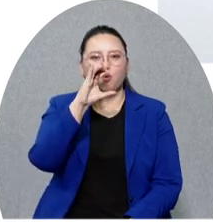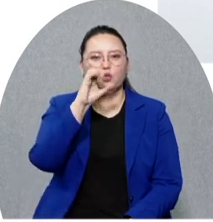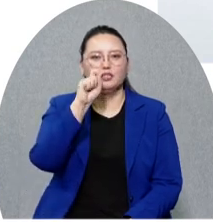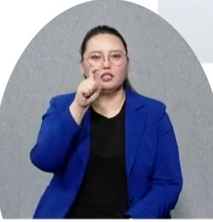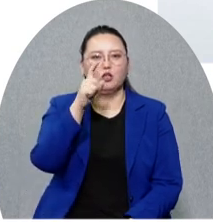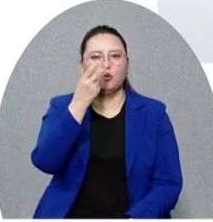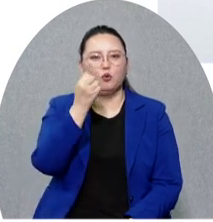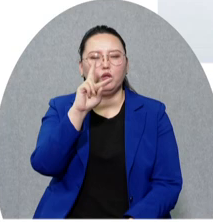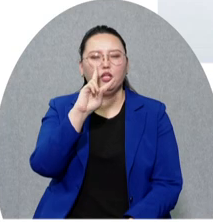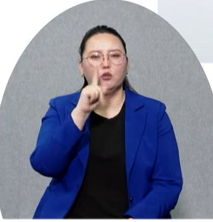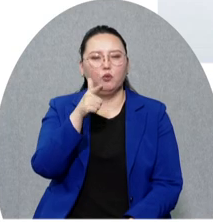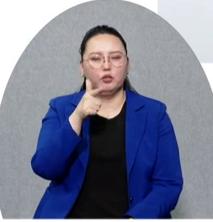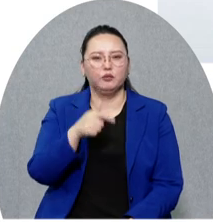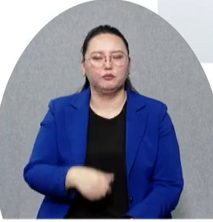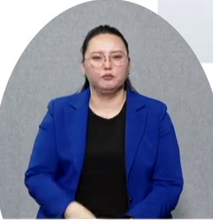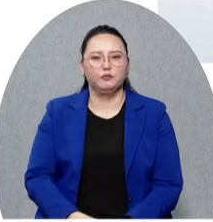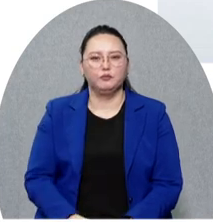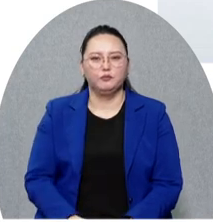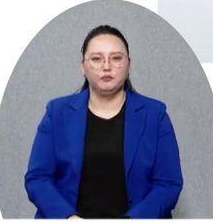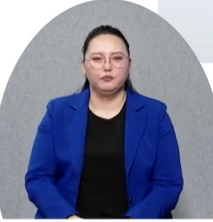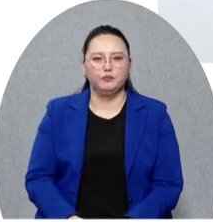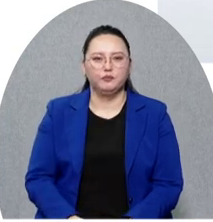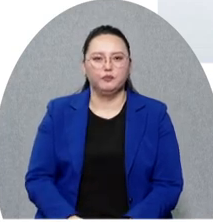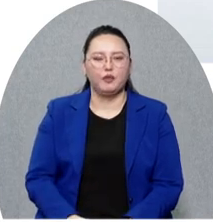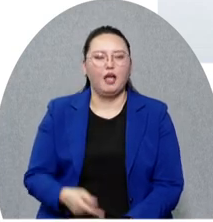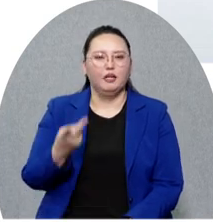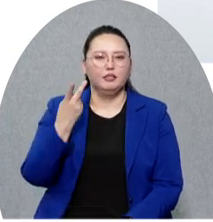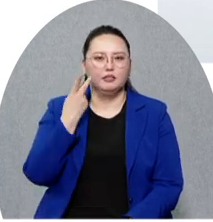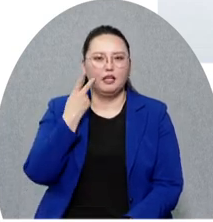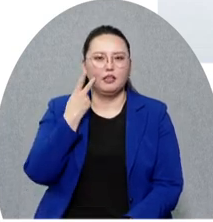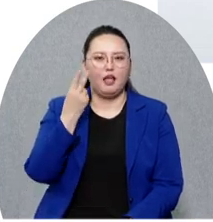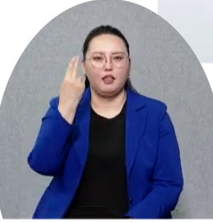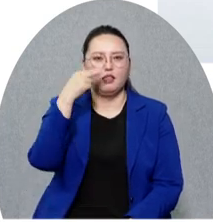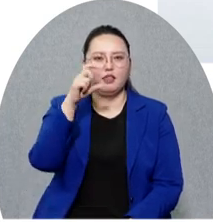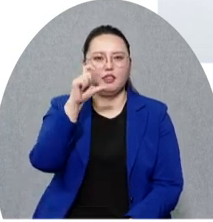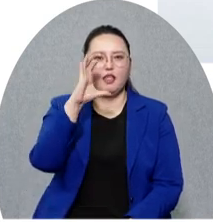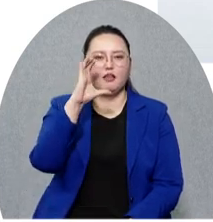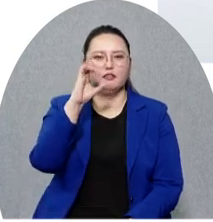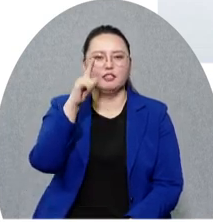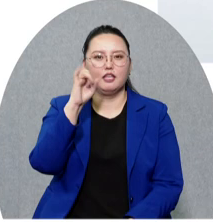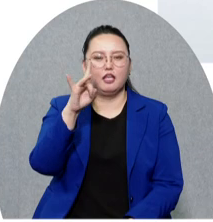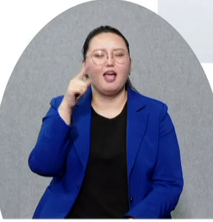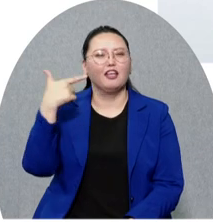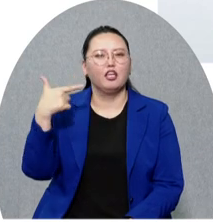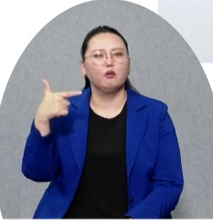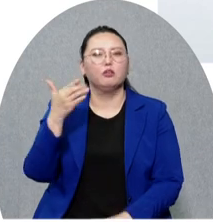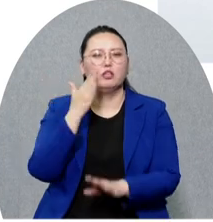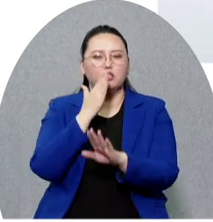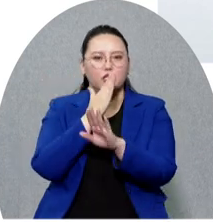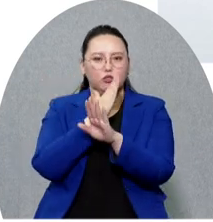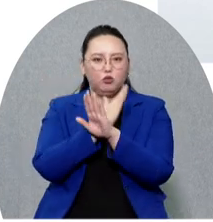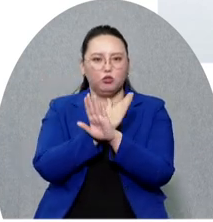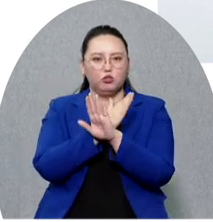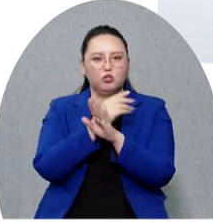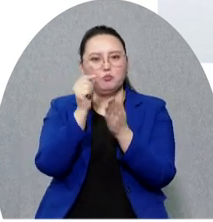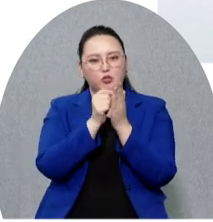үйл үгийг өмнөө заахын тайлбарлаар үг захирч чадах үгийг тусах үйл үг гинэ гэж бид үздсэн. За тусах үйл үгнүүд